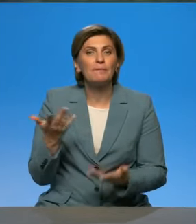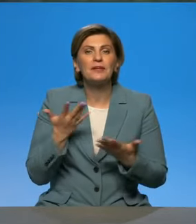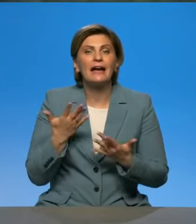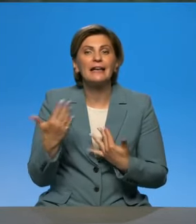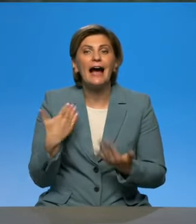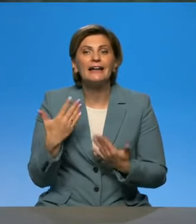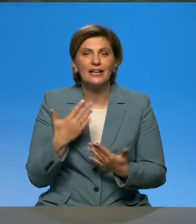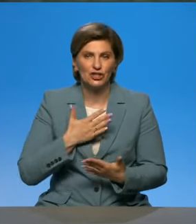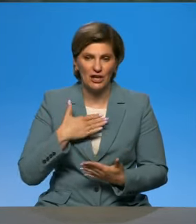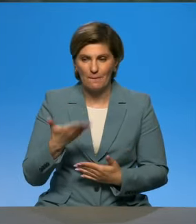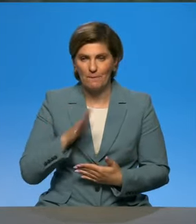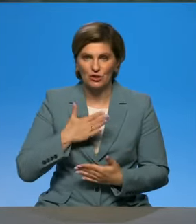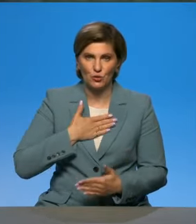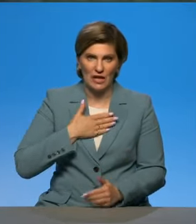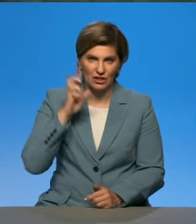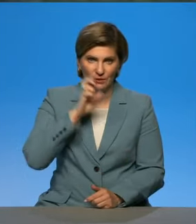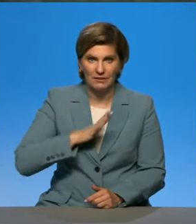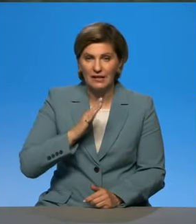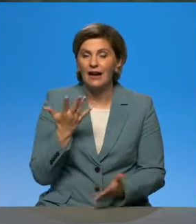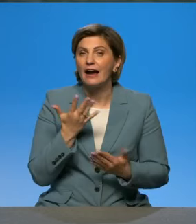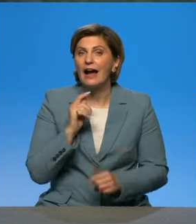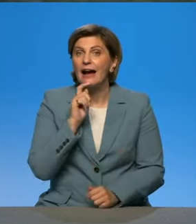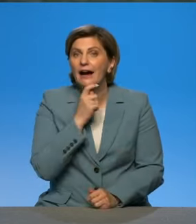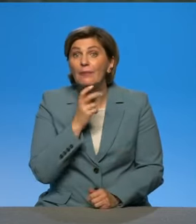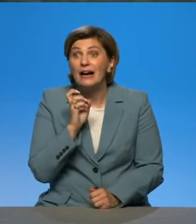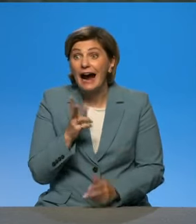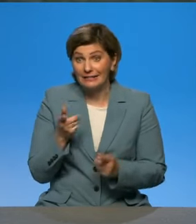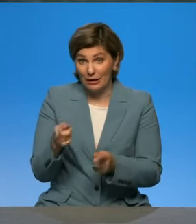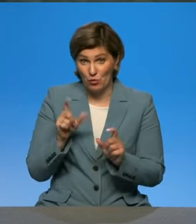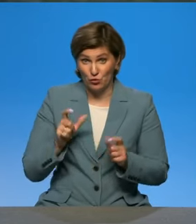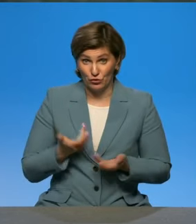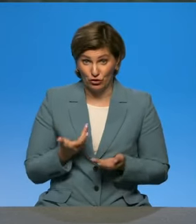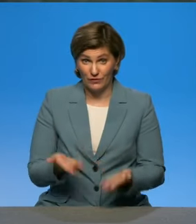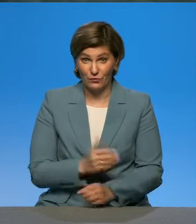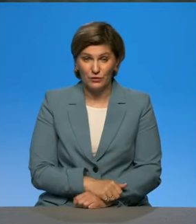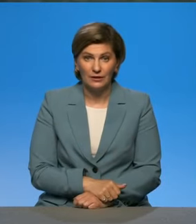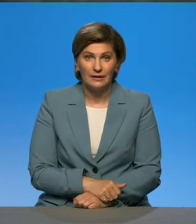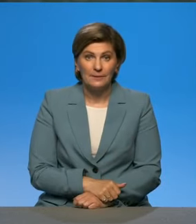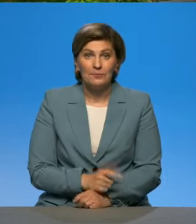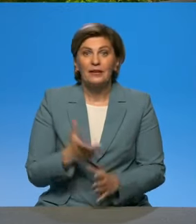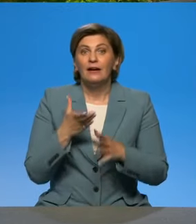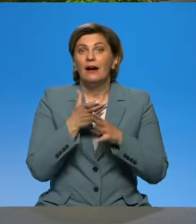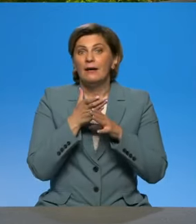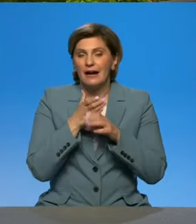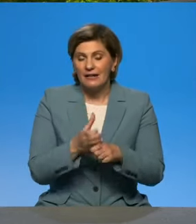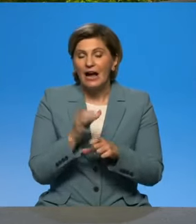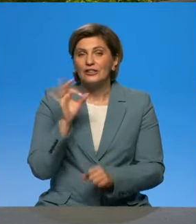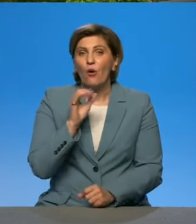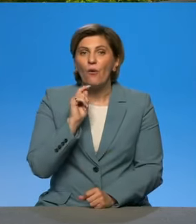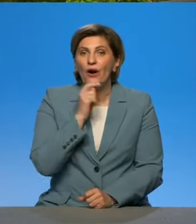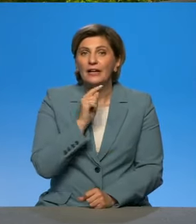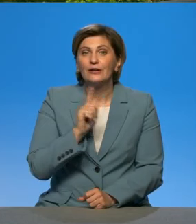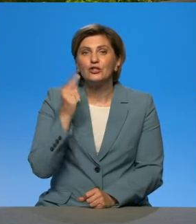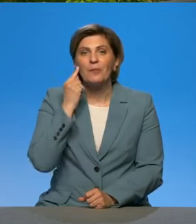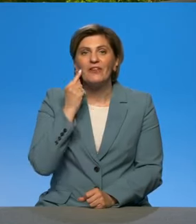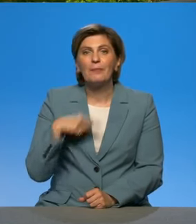между нашими странами? Экономика? Вообще, как люди там живут? Давайте кратко, если по экономике, чтобы мы понимали,